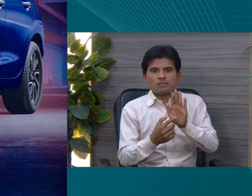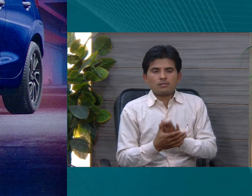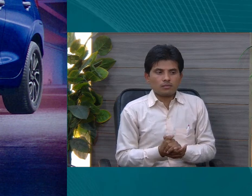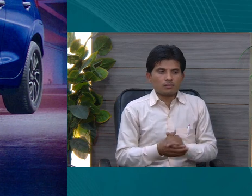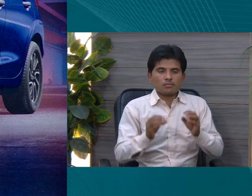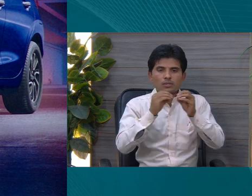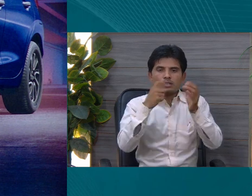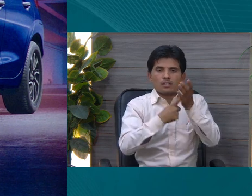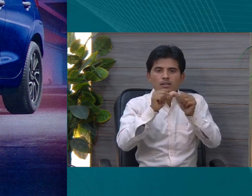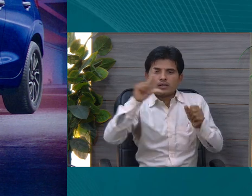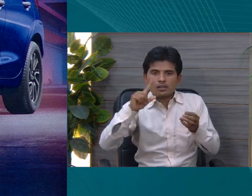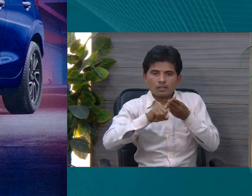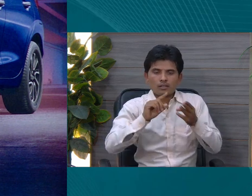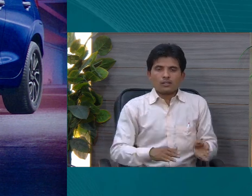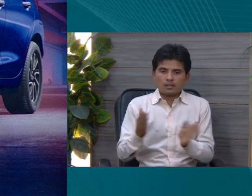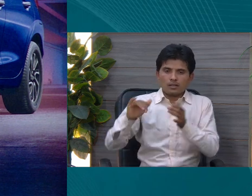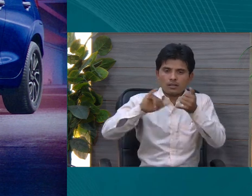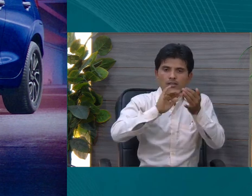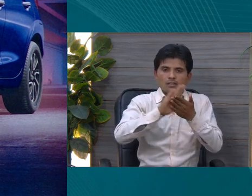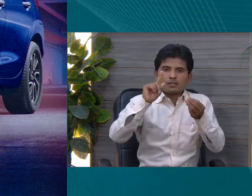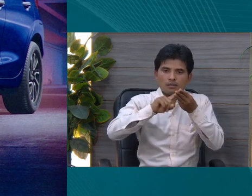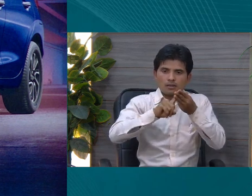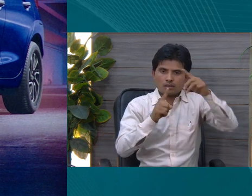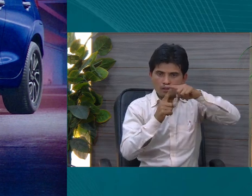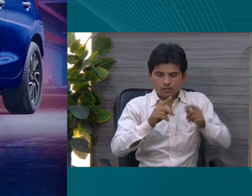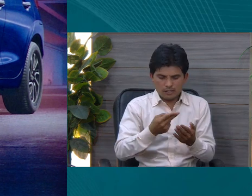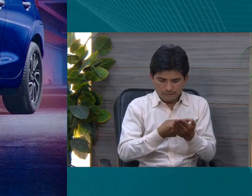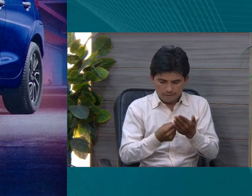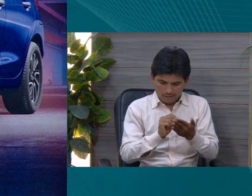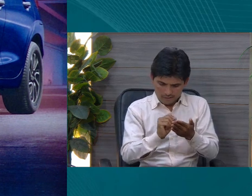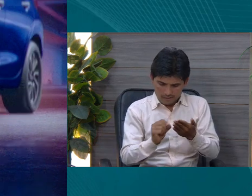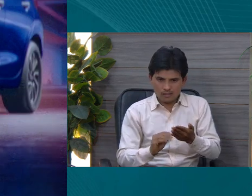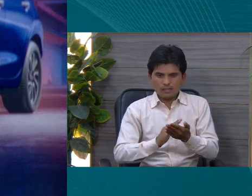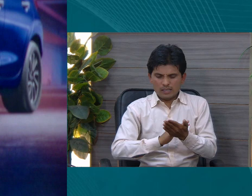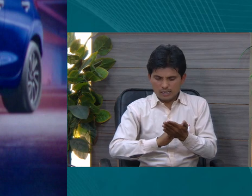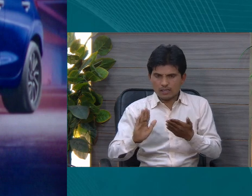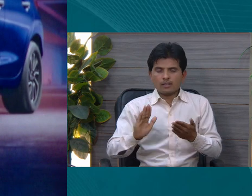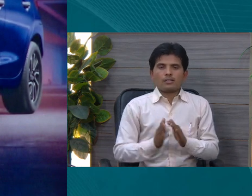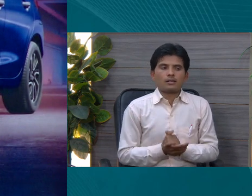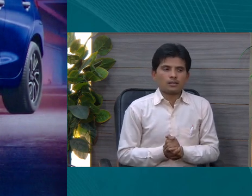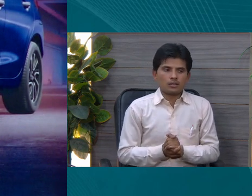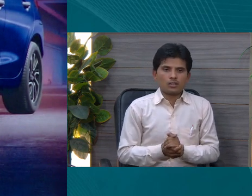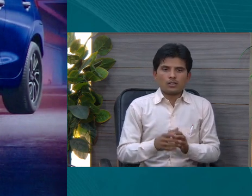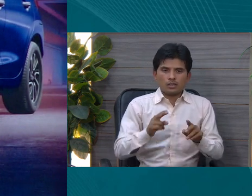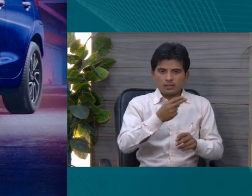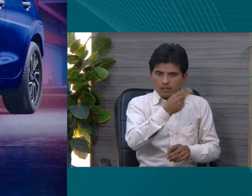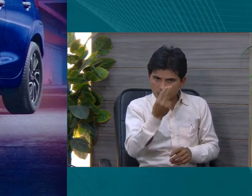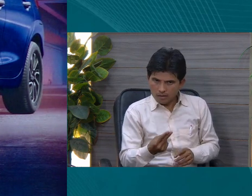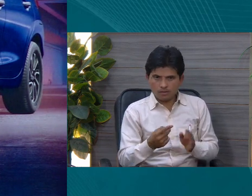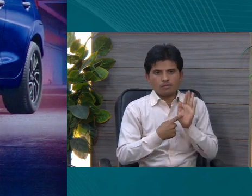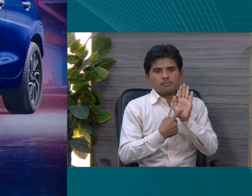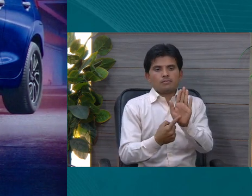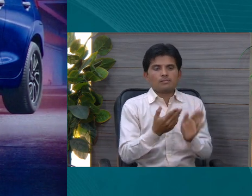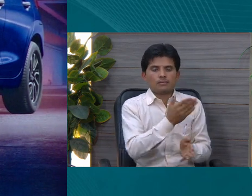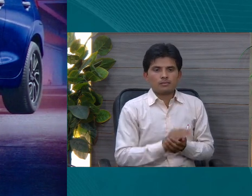बेडशीट रखते हैं तो इसको पर हम जो भी ड्रा करेंगे वह रेस हो जाता है नीचे की साइड पर जैसे कि मैं एक छोटा सा डे कंट्रोल करता हूं एक